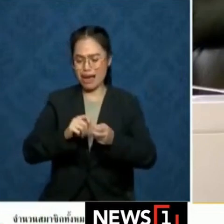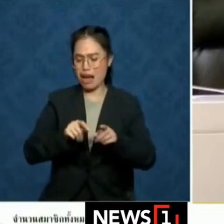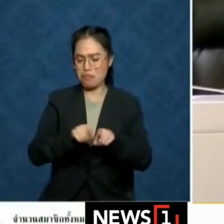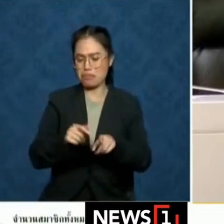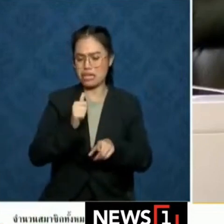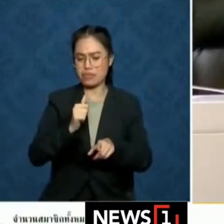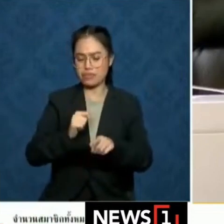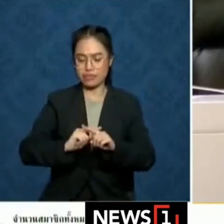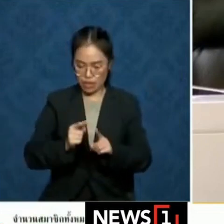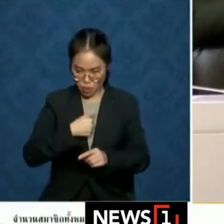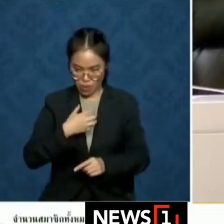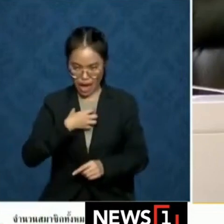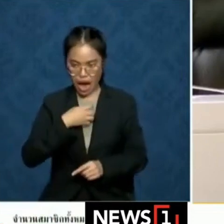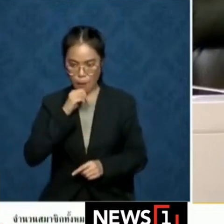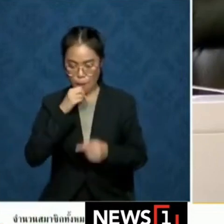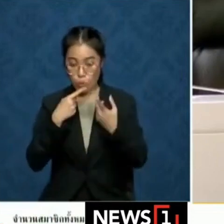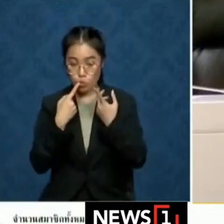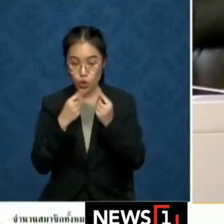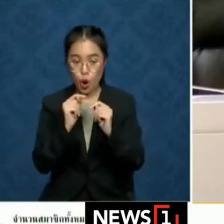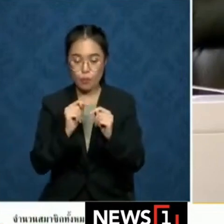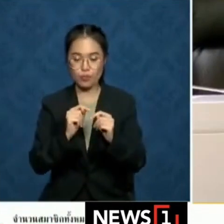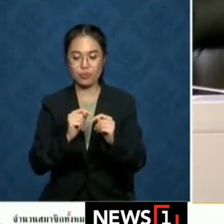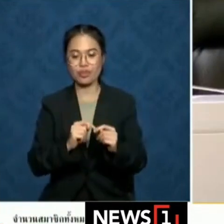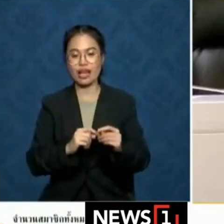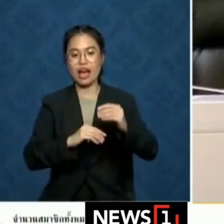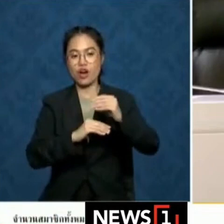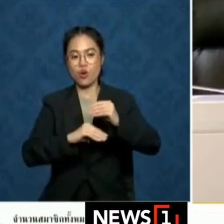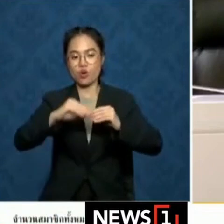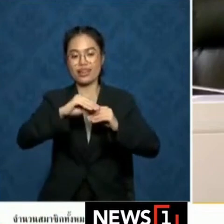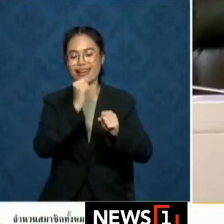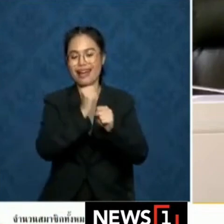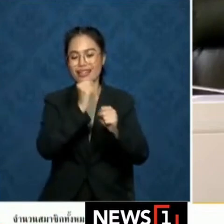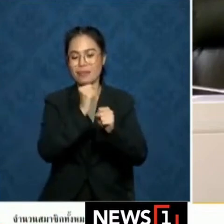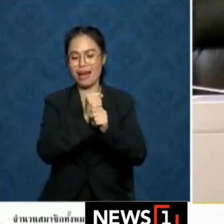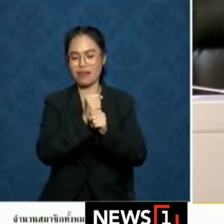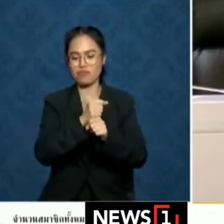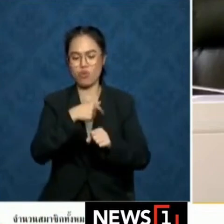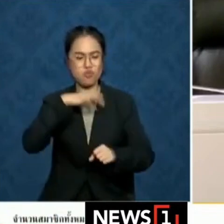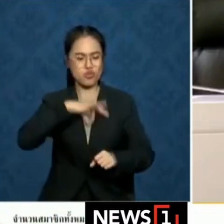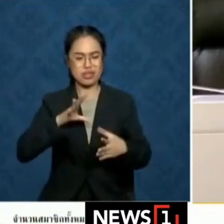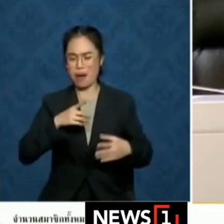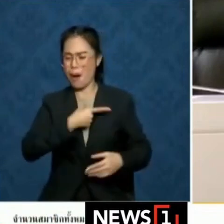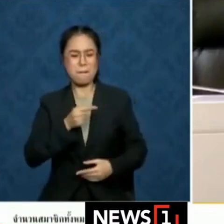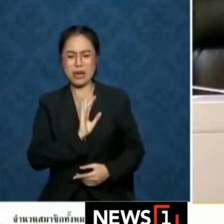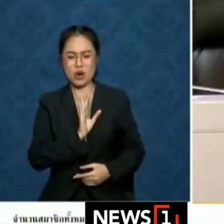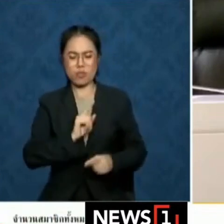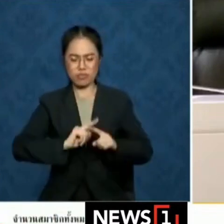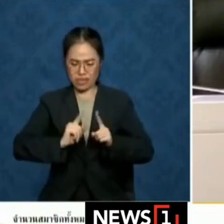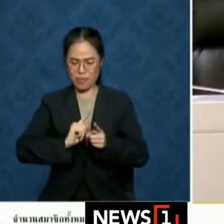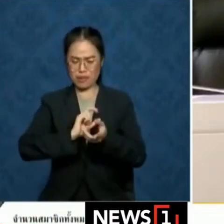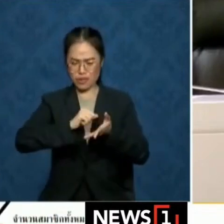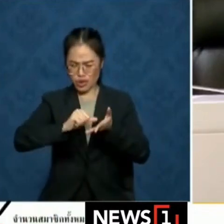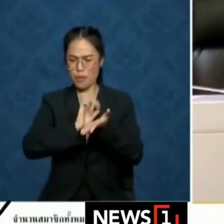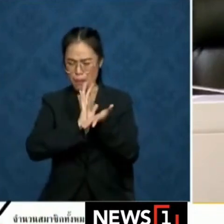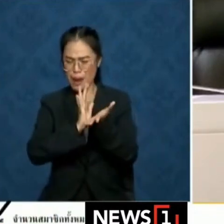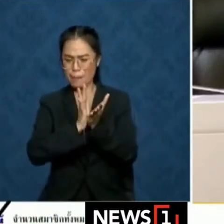งานแบบปัจจุบันเนี่ยผมผมไม่ได้พอใจแต่มันไม่มีทางอื่นที่จะต้องปรับโครงสร้างแบบปัจจุบันแต่ก็ไม่ว่าอย่างไรก็ตาม